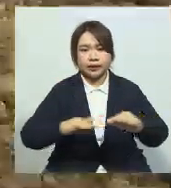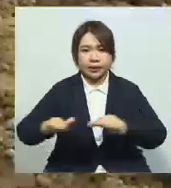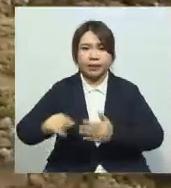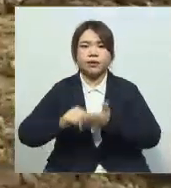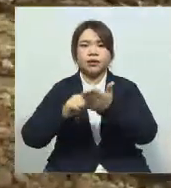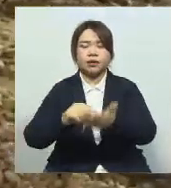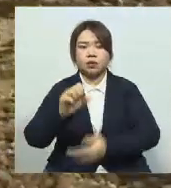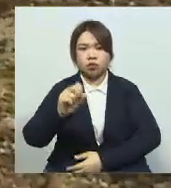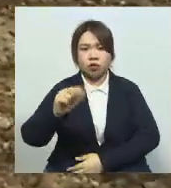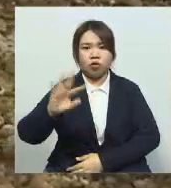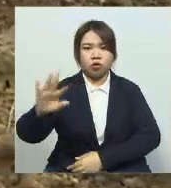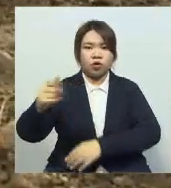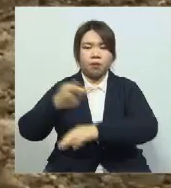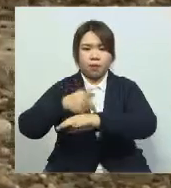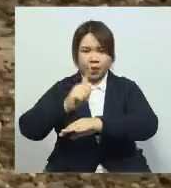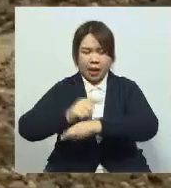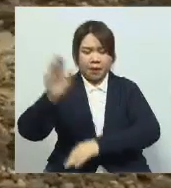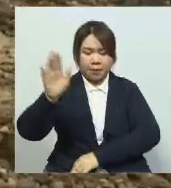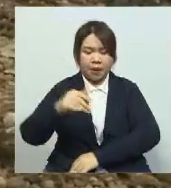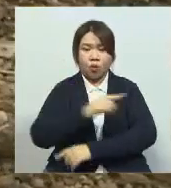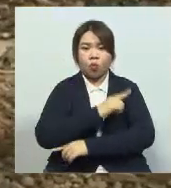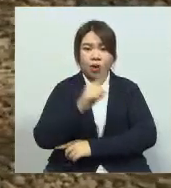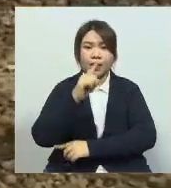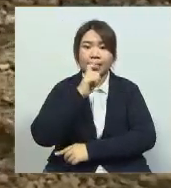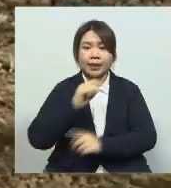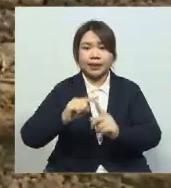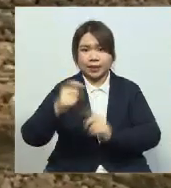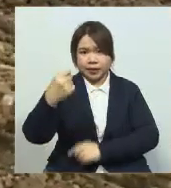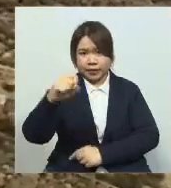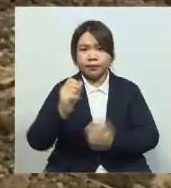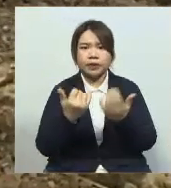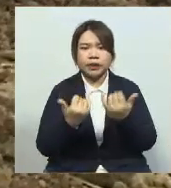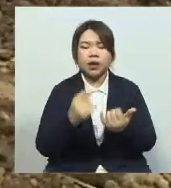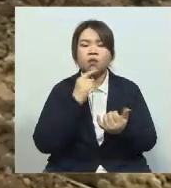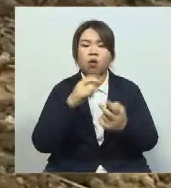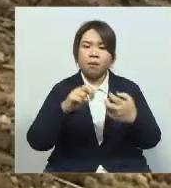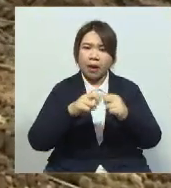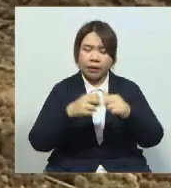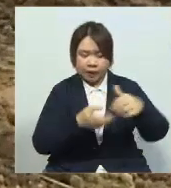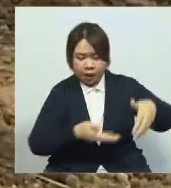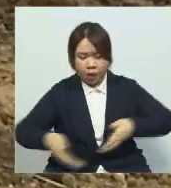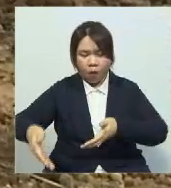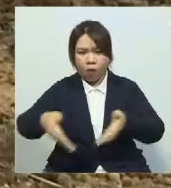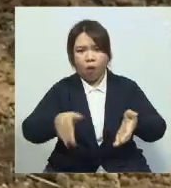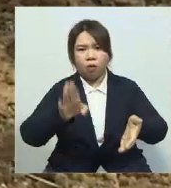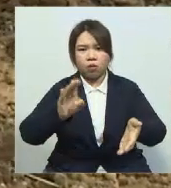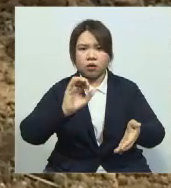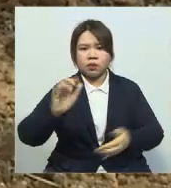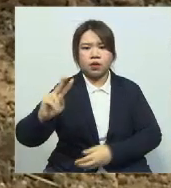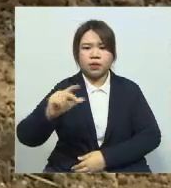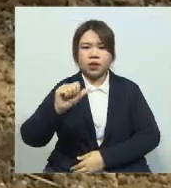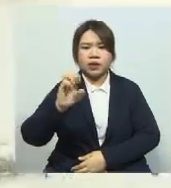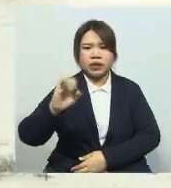านสนช.ที่จะเดินทางลงพื้นที่ในวันอาทิตย์ที่10มีนาคมนี้ช่วยแก้ปัญหาขุดลอกคลองบึงสีไฟเนื่องจาก